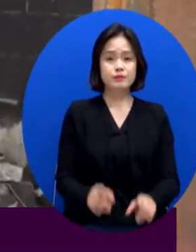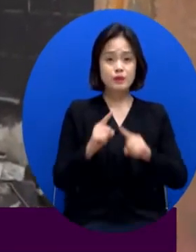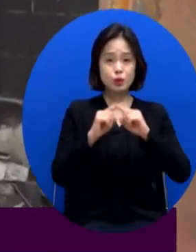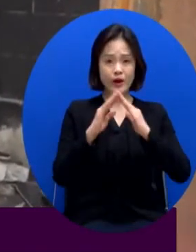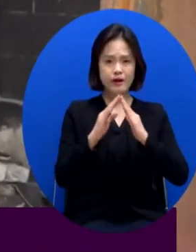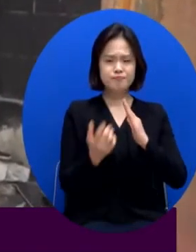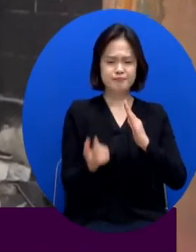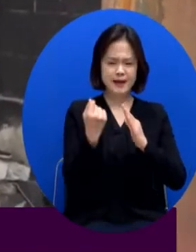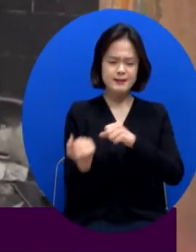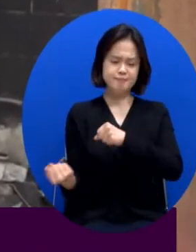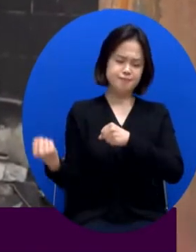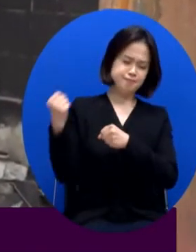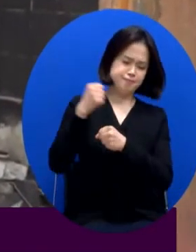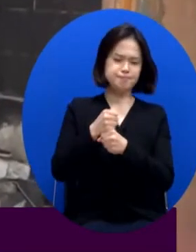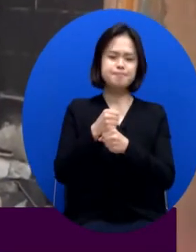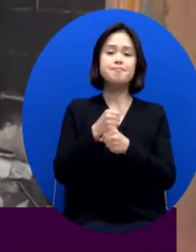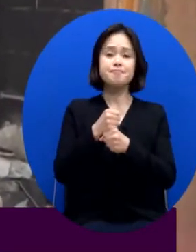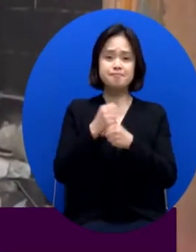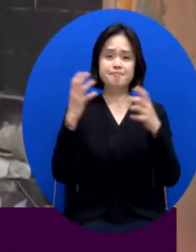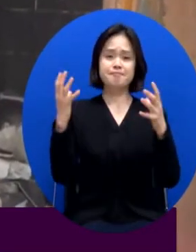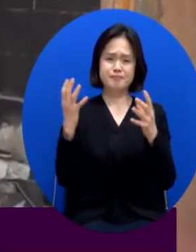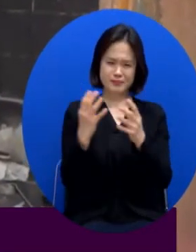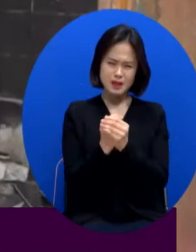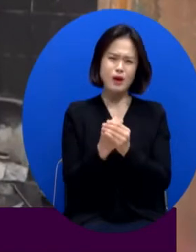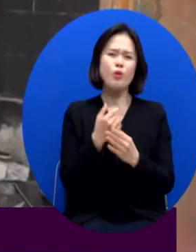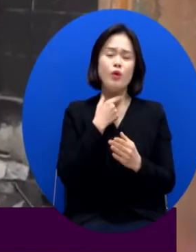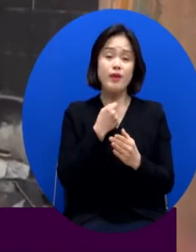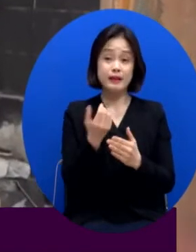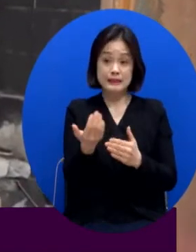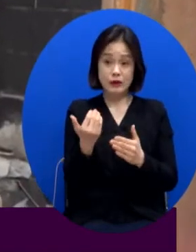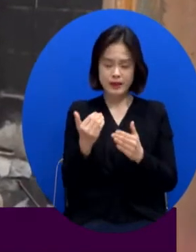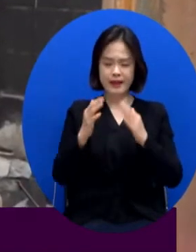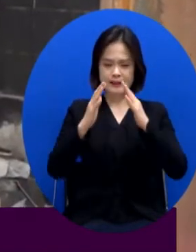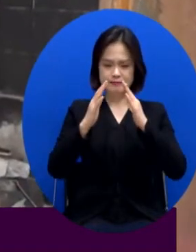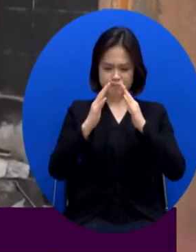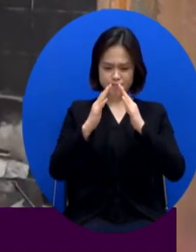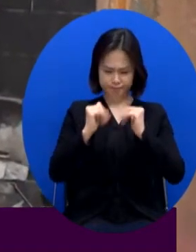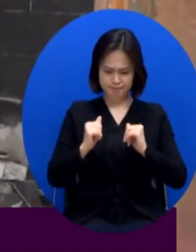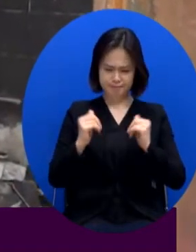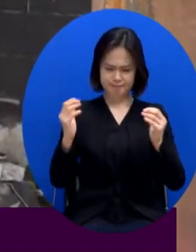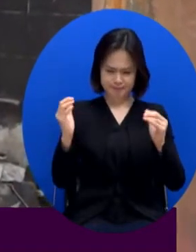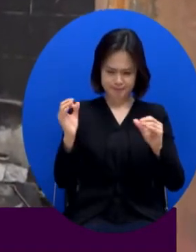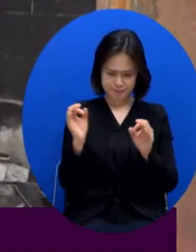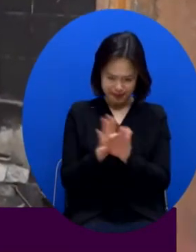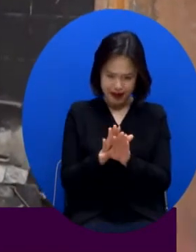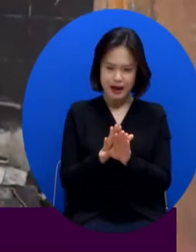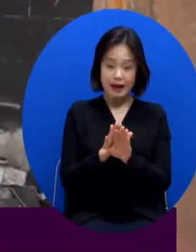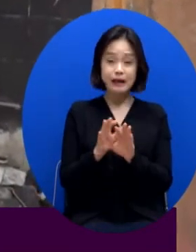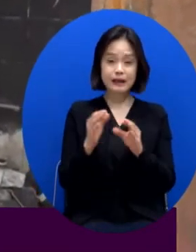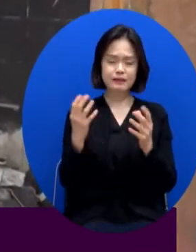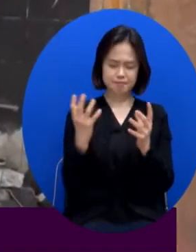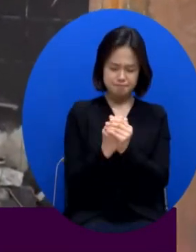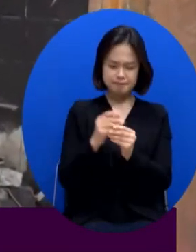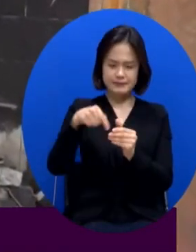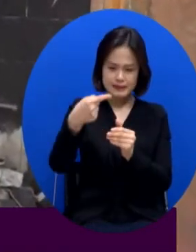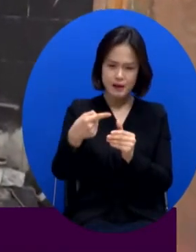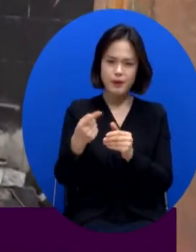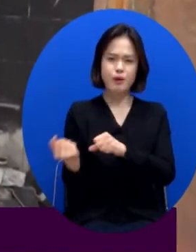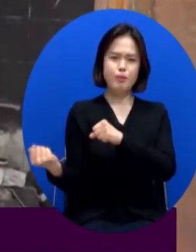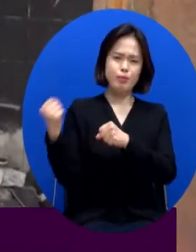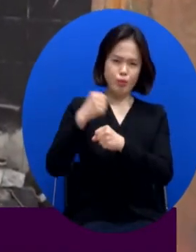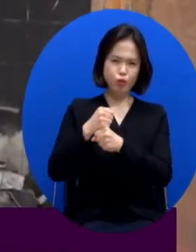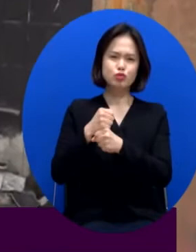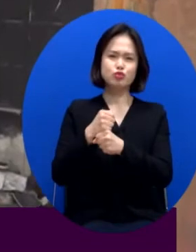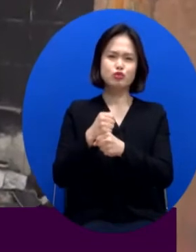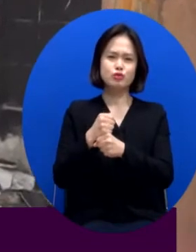빠른 시일 내에 철거 좀 해달라고 기도하고 있습니다. 수일 내로 복구될 거 믿고